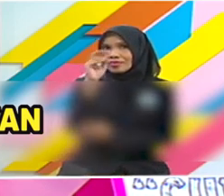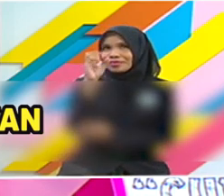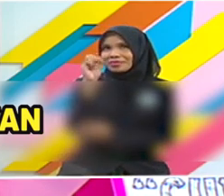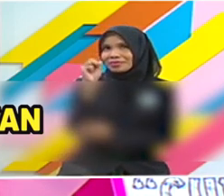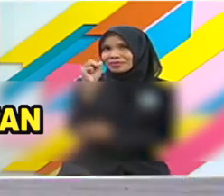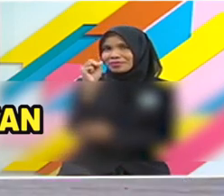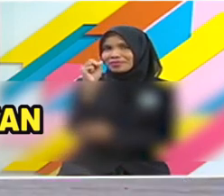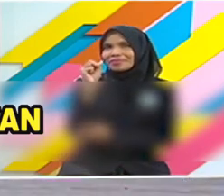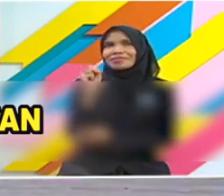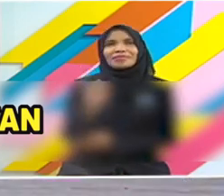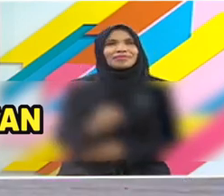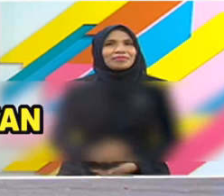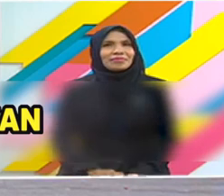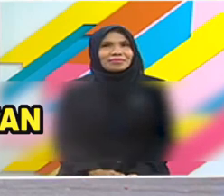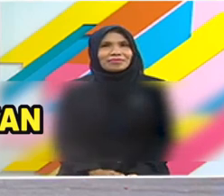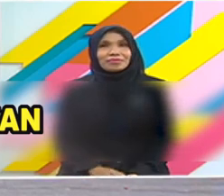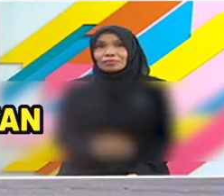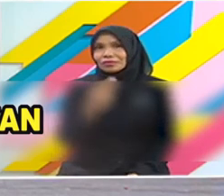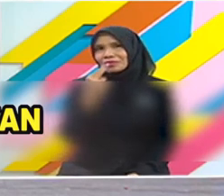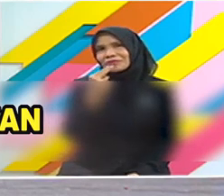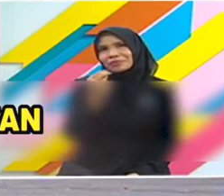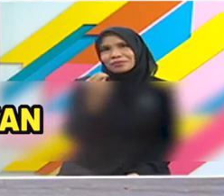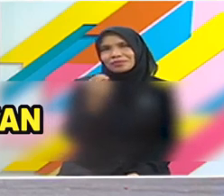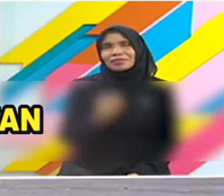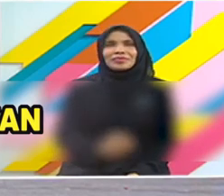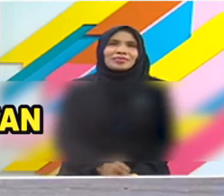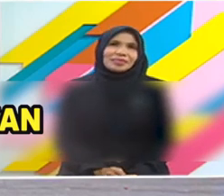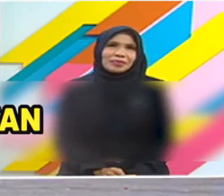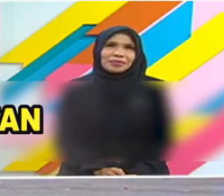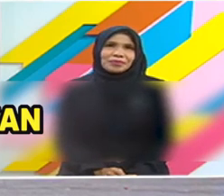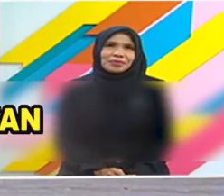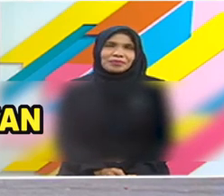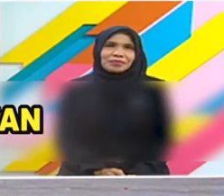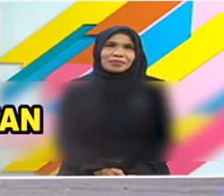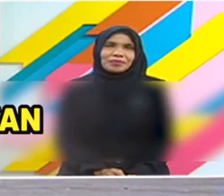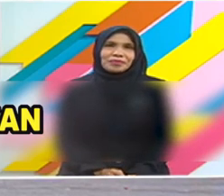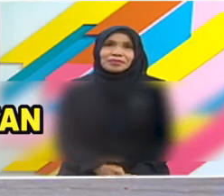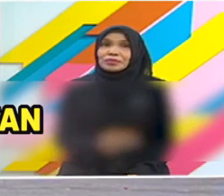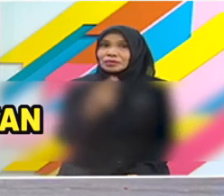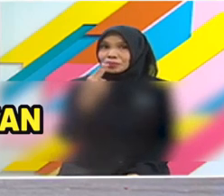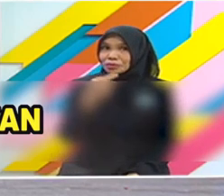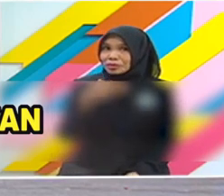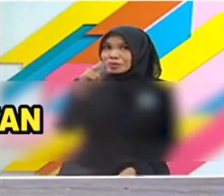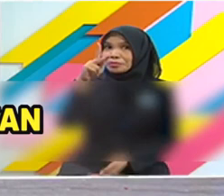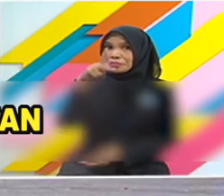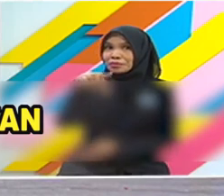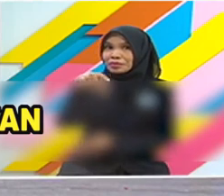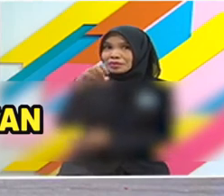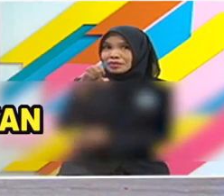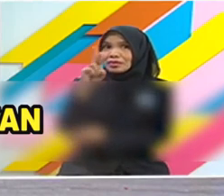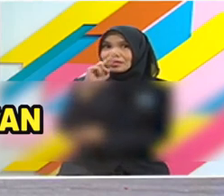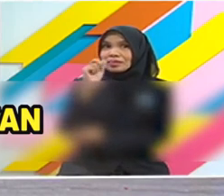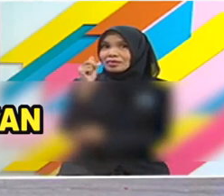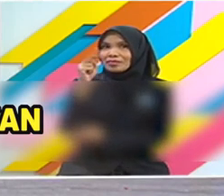itu adalah sebenarnya gula tapi yang cikgu Su sediakan hari ini adalah gula perak. Okey, seterusnya. Okay,